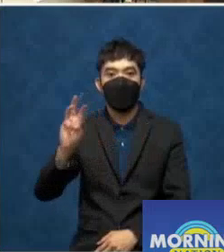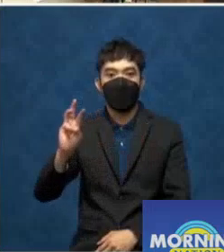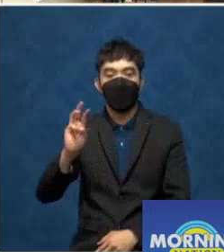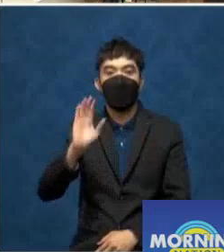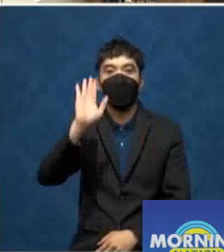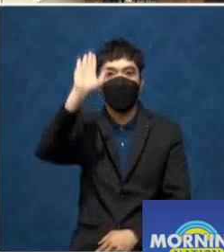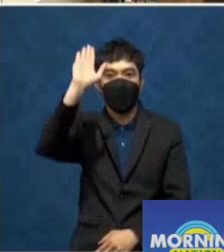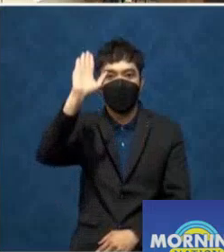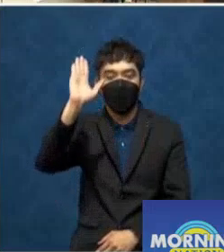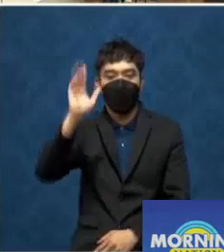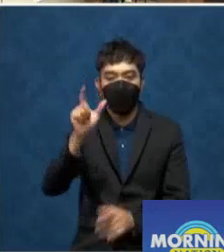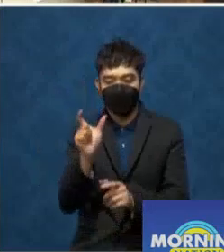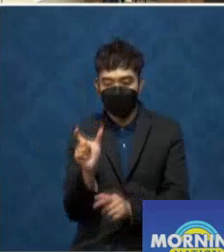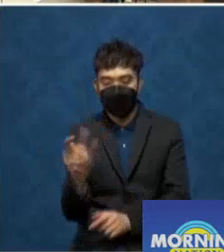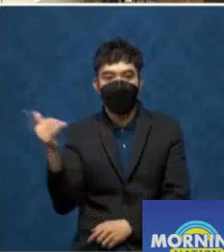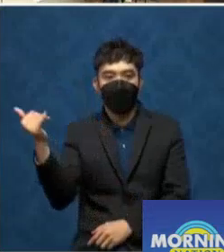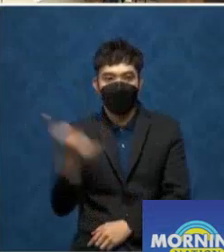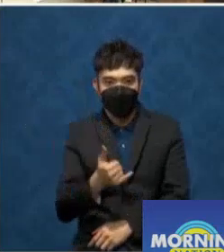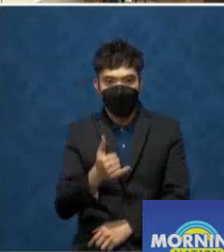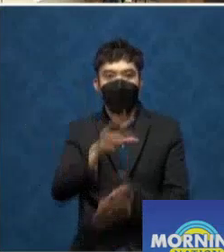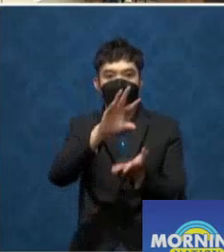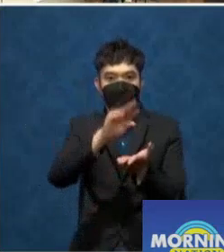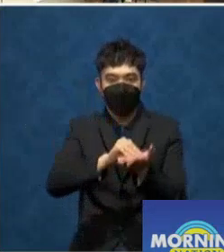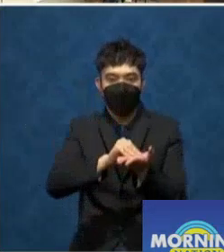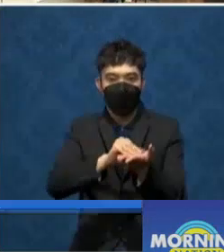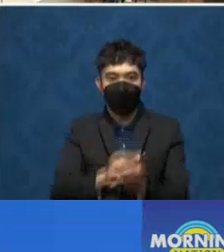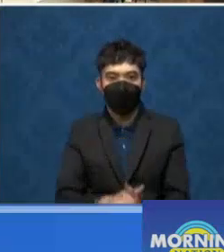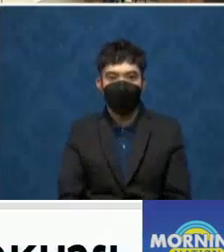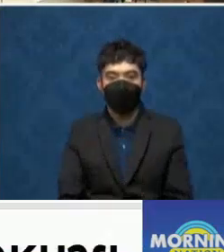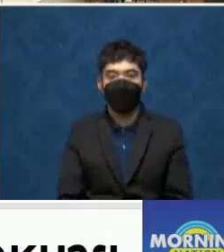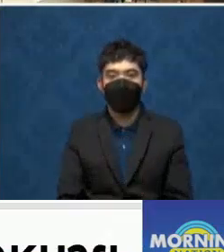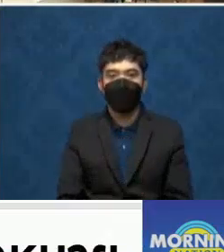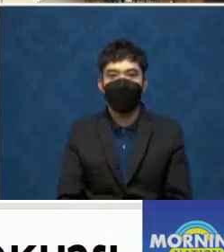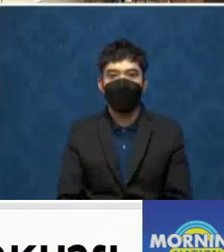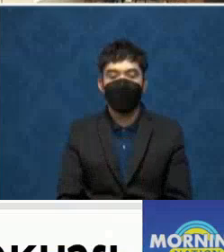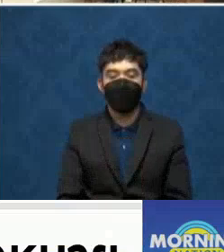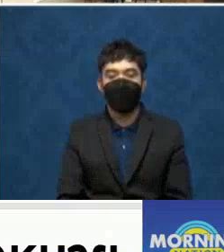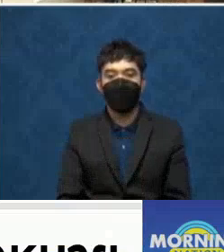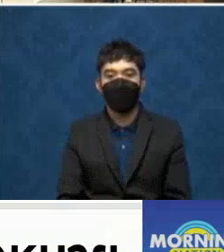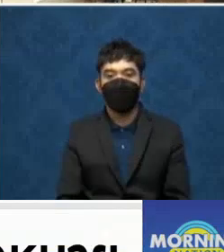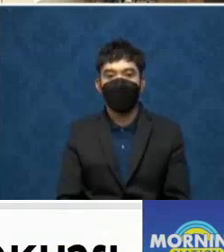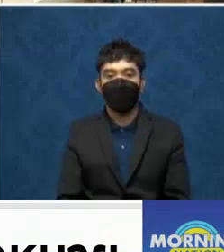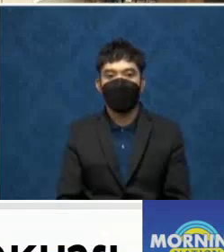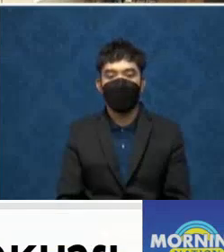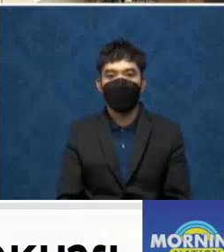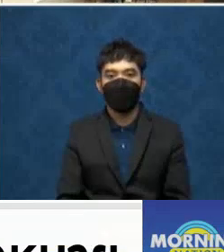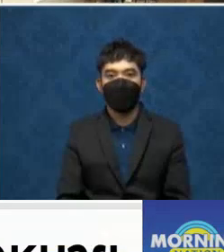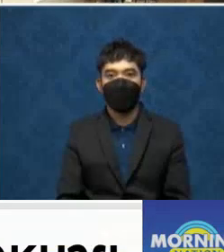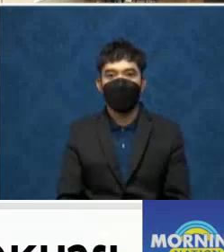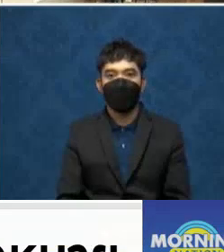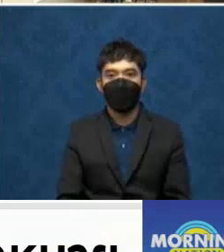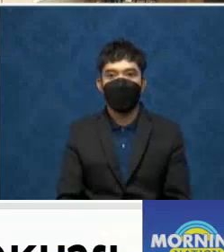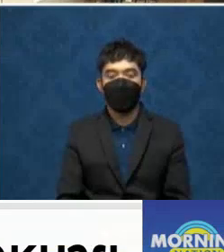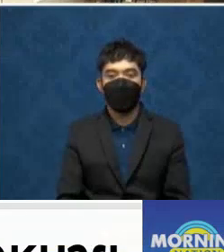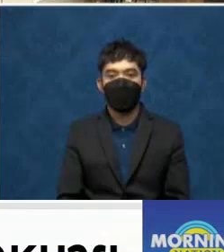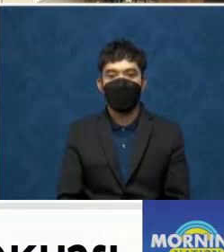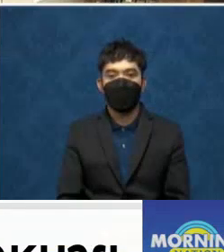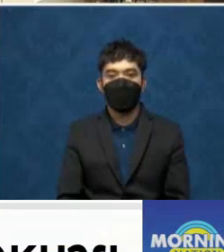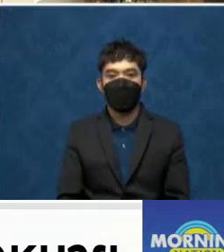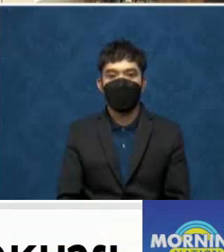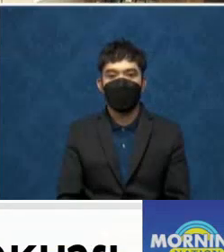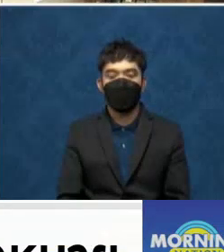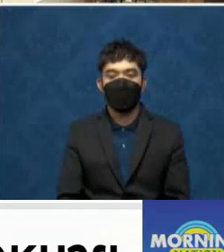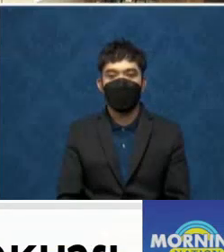เรียกว่า Entertainment Complex การจัดเก็บรายได้ภาษีจากธุรกิจคาสิโนถูกกฎหมายแล้วก็มาตรการในการป้องกันและแก้ไขปัญหาบ่อนการ